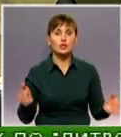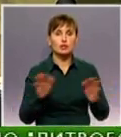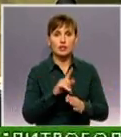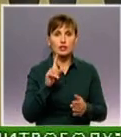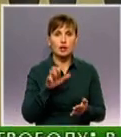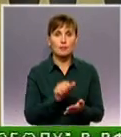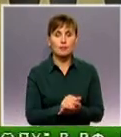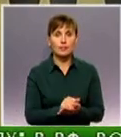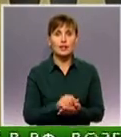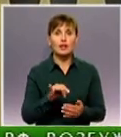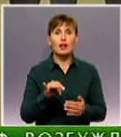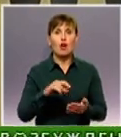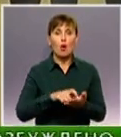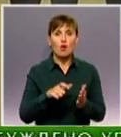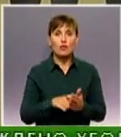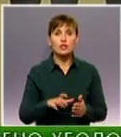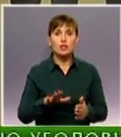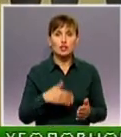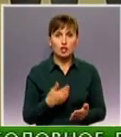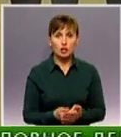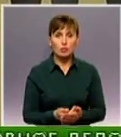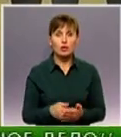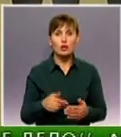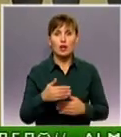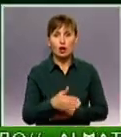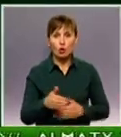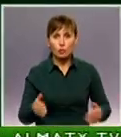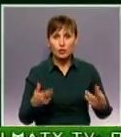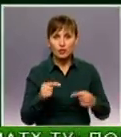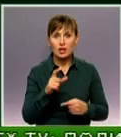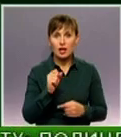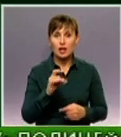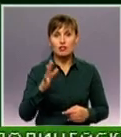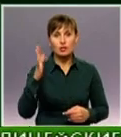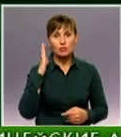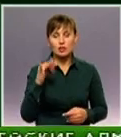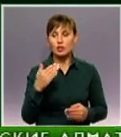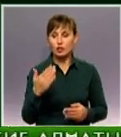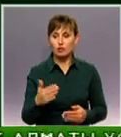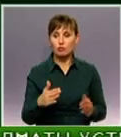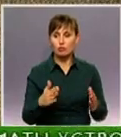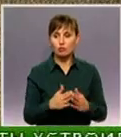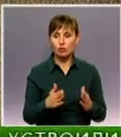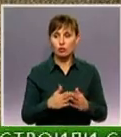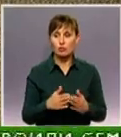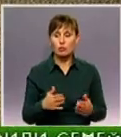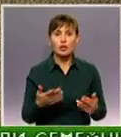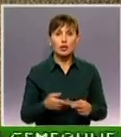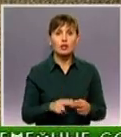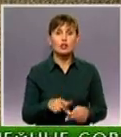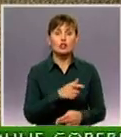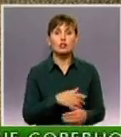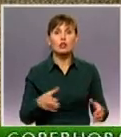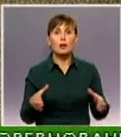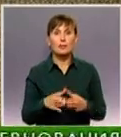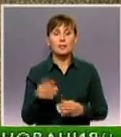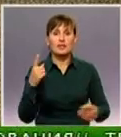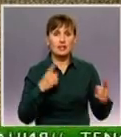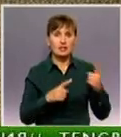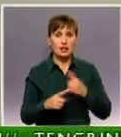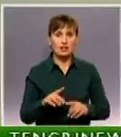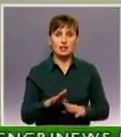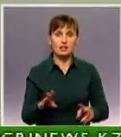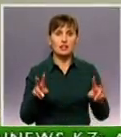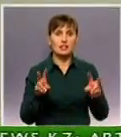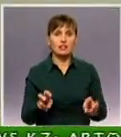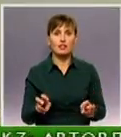незамеченным в офисе до сих пор на прежних местах и коробка где Харви спал и его плюшевый дом Иначе как членам команды дизайнеры котёнка не